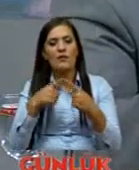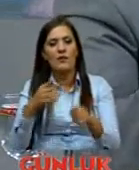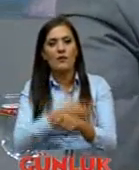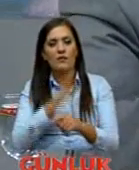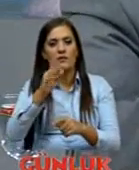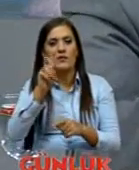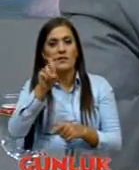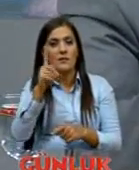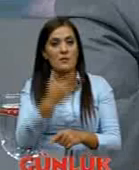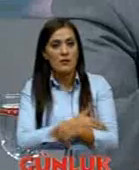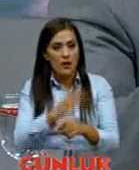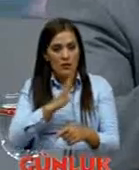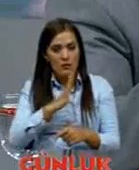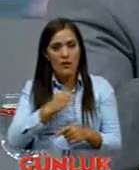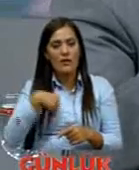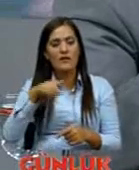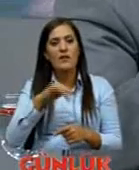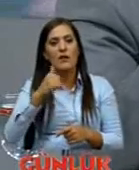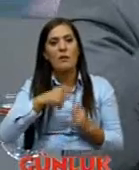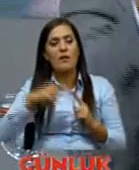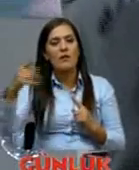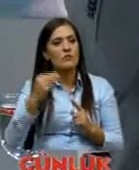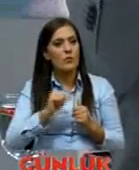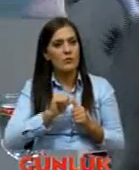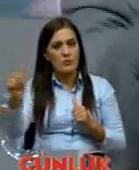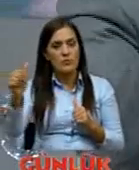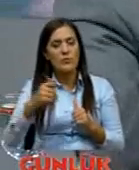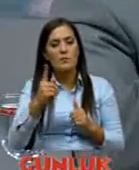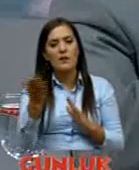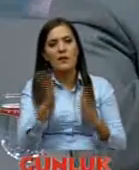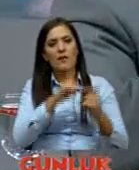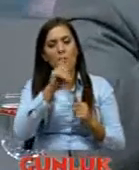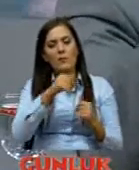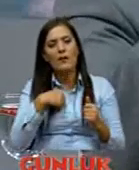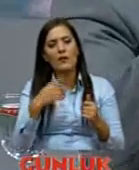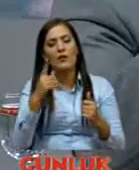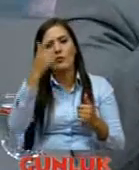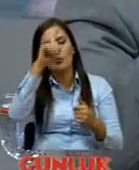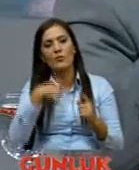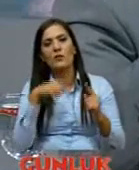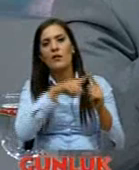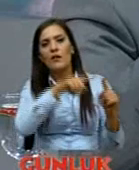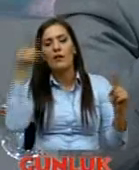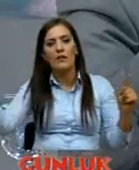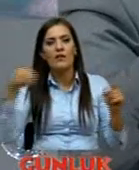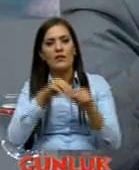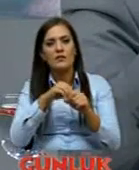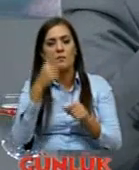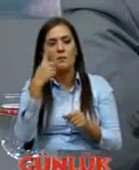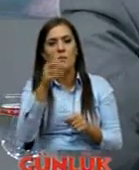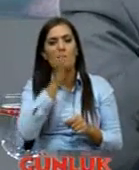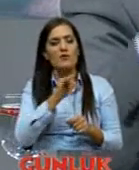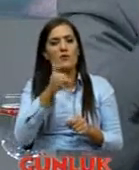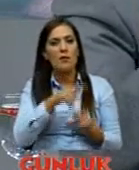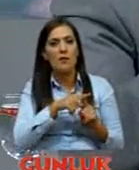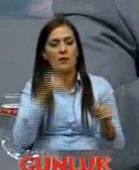gidiyor. 81 vilayetimiz var. Kilometremiz çok uzun. Efendim bir taraftan bir ucu, Türkiye'nin bir ucundan bir ucu 1500